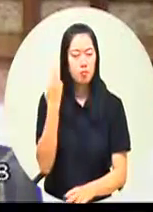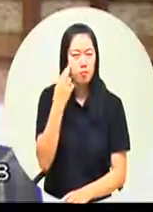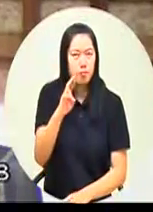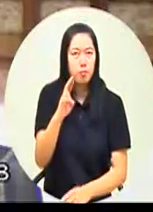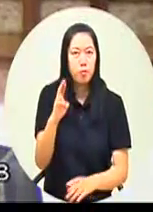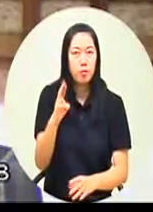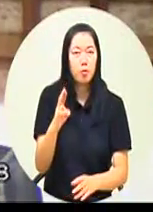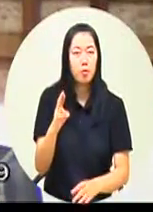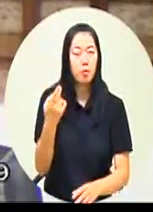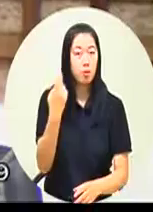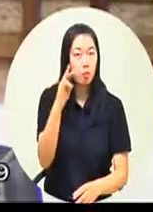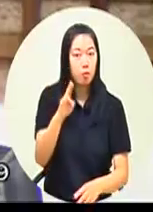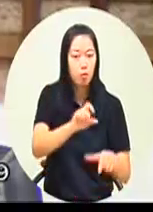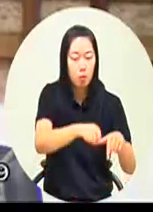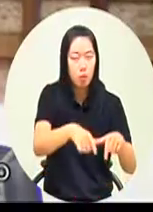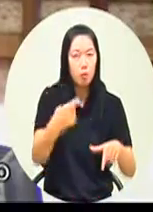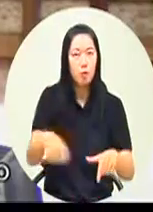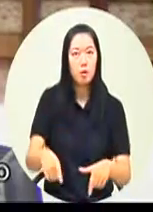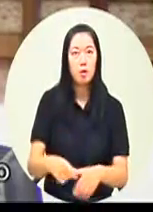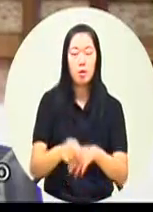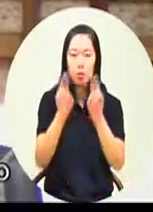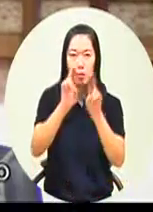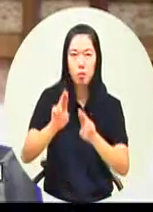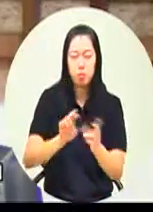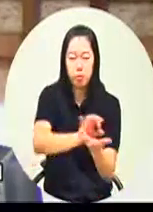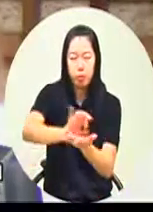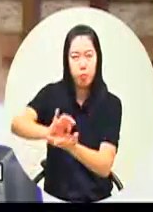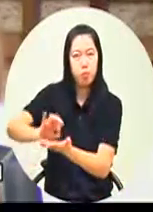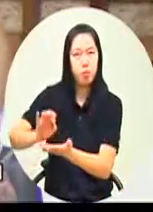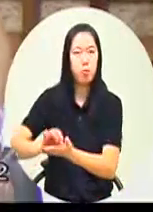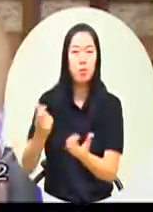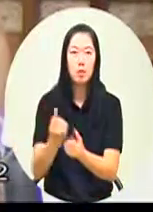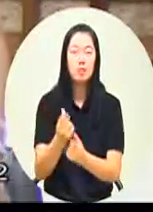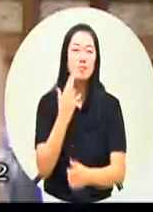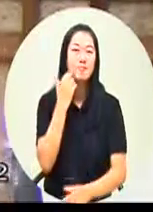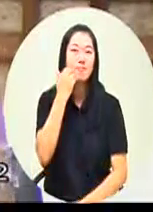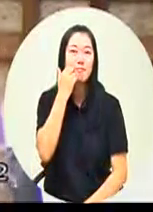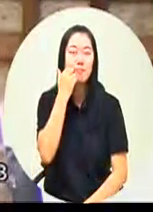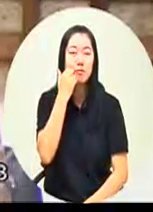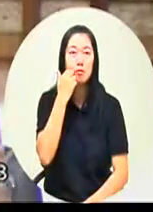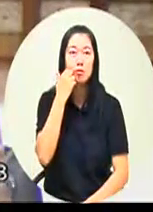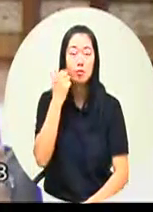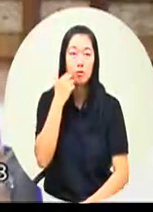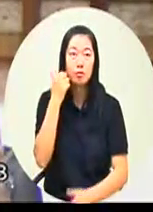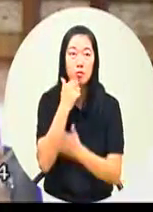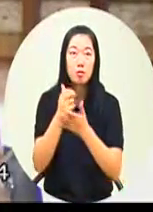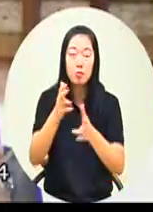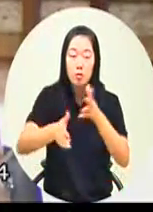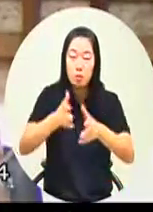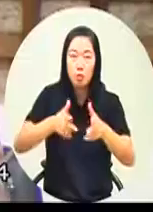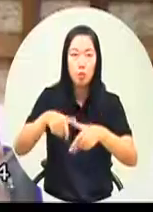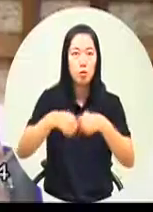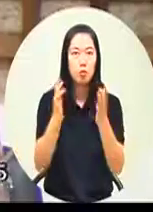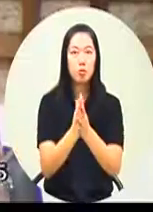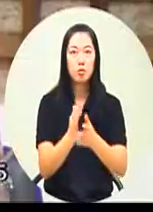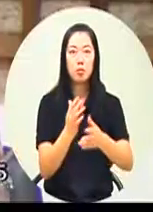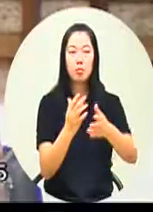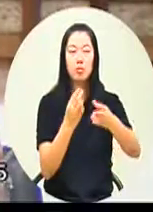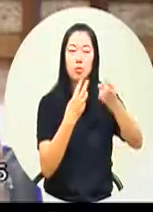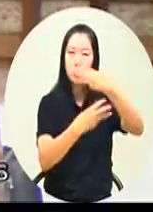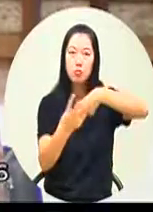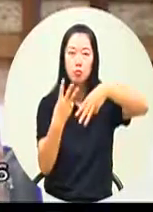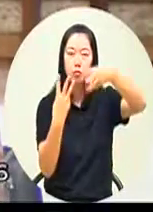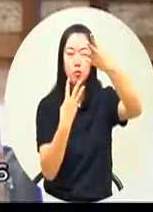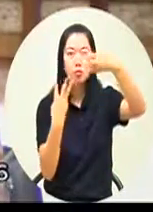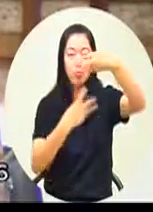电力相当负担的一些钢铁厂等等，都是采三班制的，几乎占